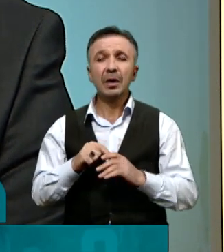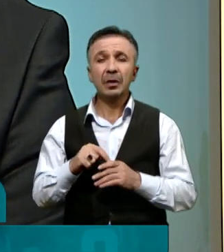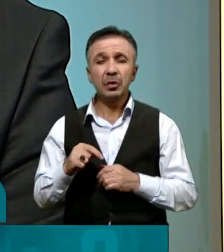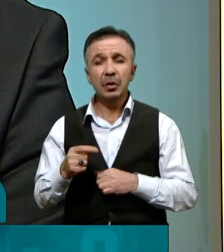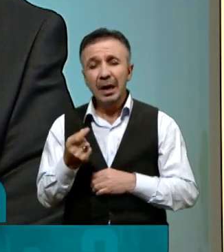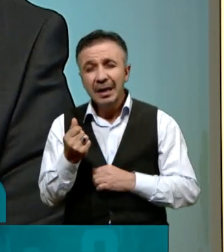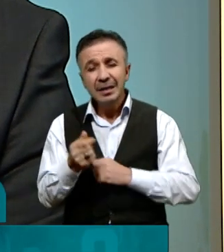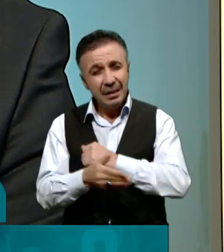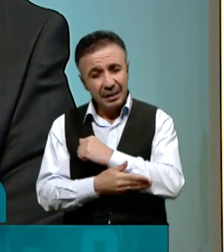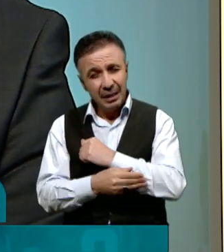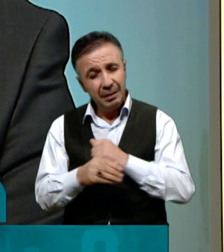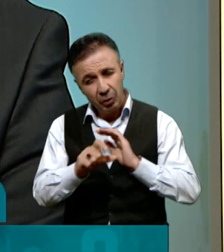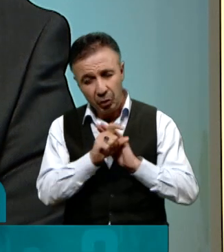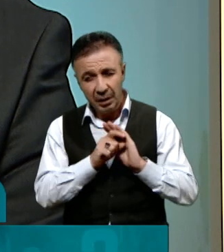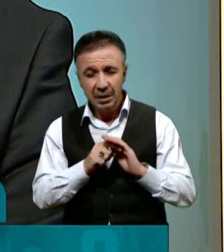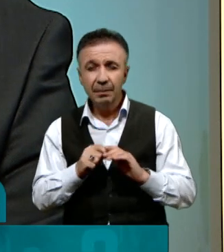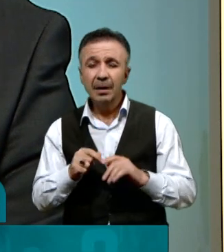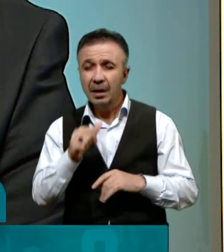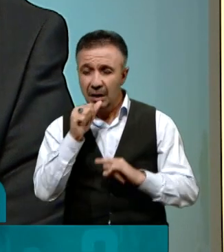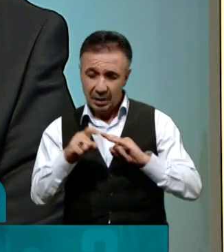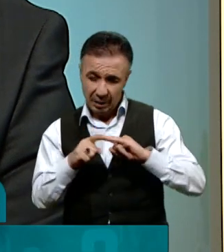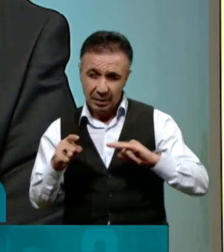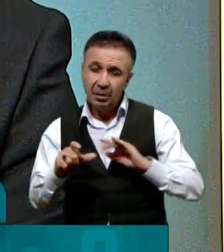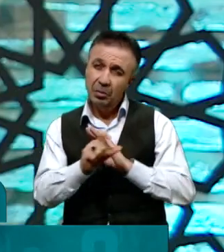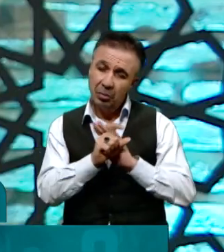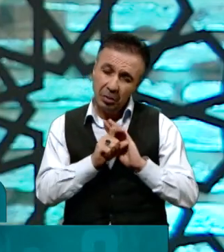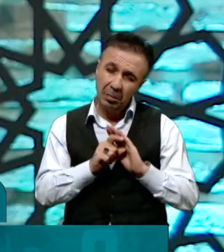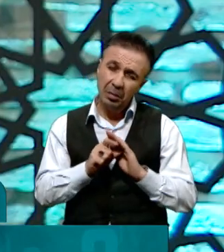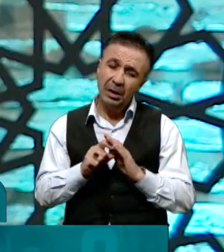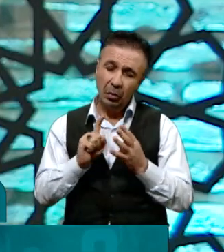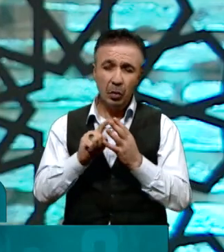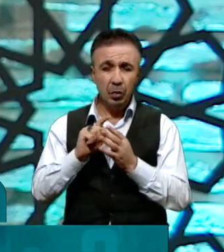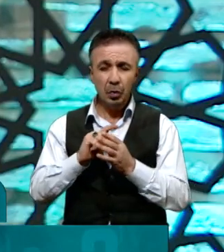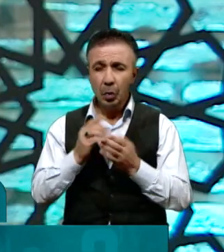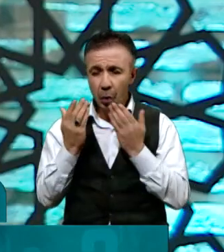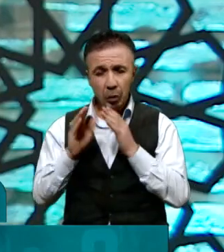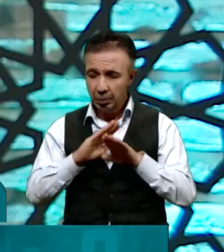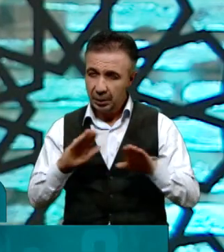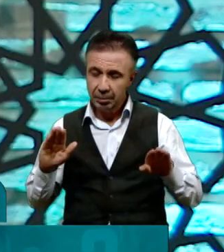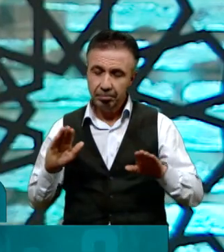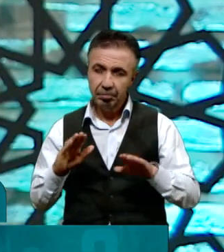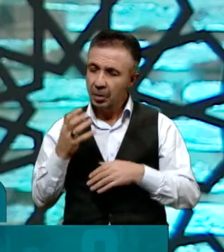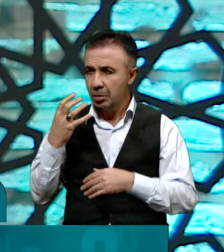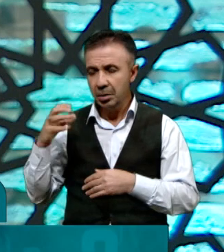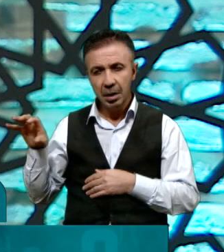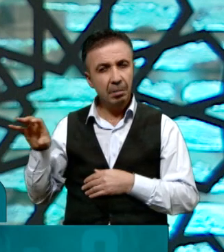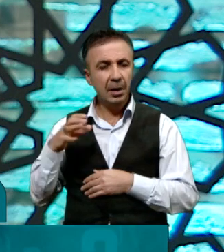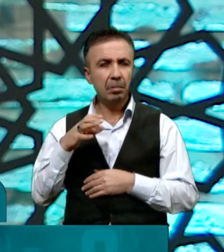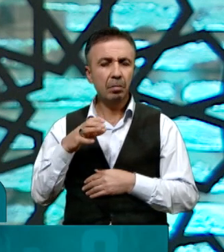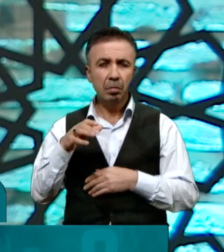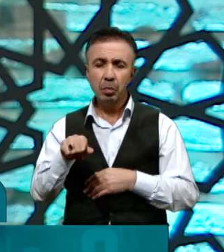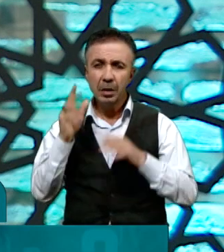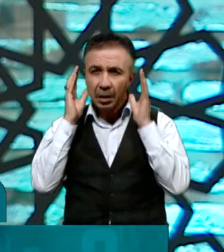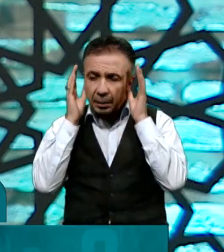Ra'itellezi yükeddebü bittin. Kevser suresi. İnna adayna kel kevser. Bunları okudum bitirdim. Tamam. Selamladım. Bu namaz bir